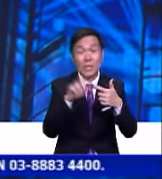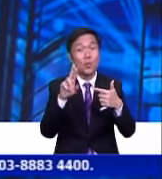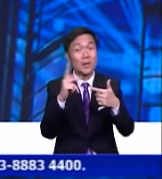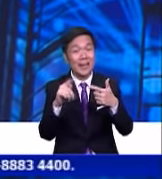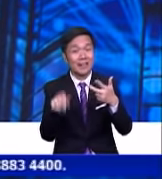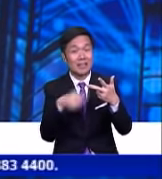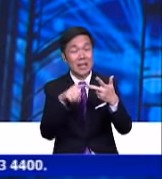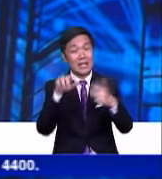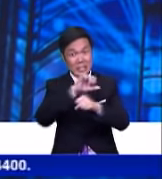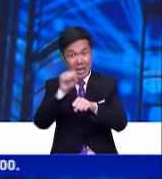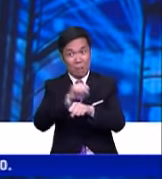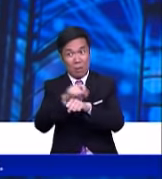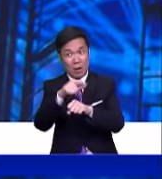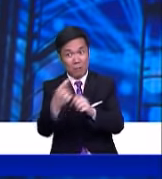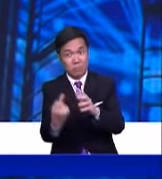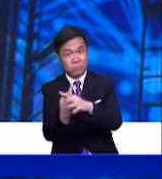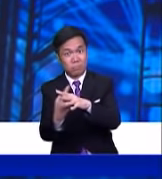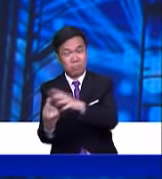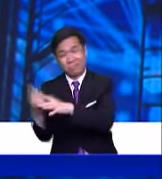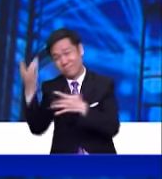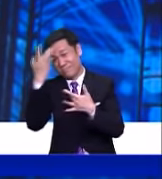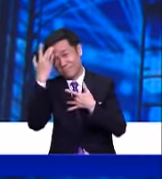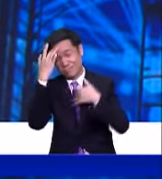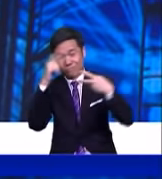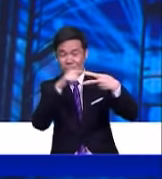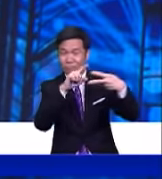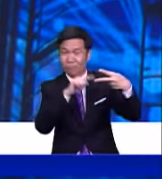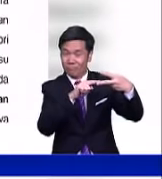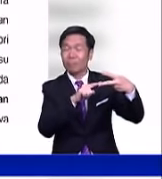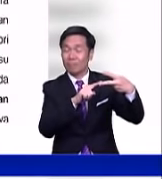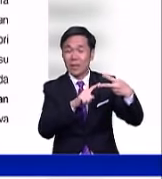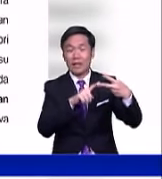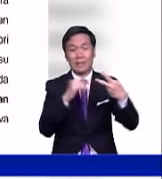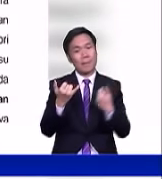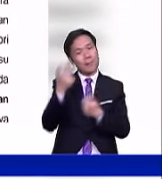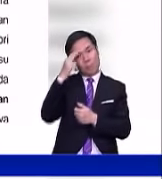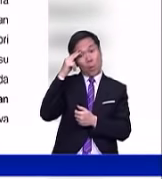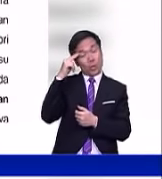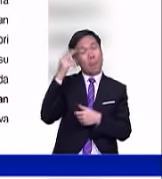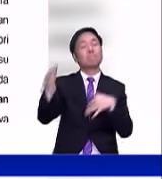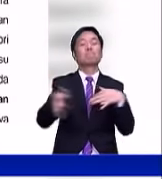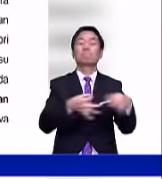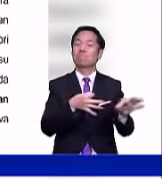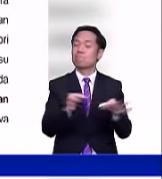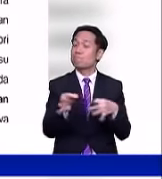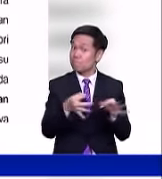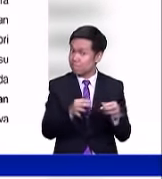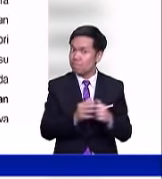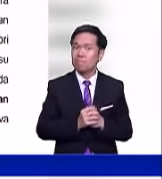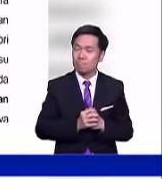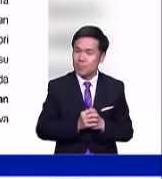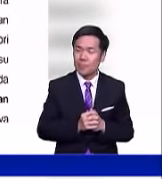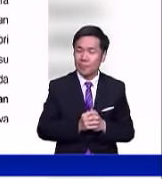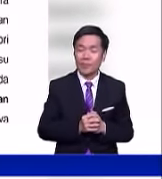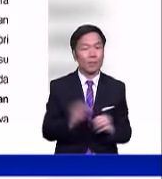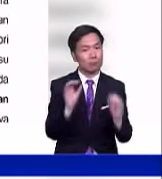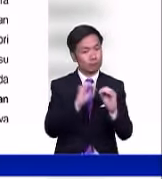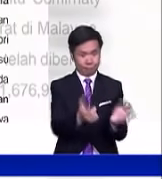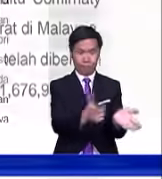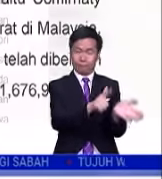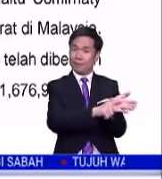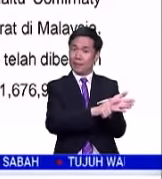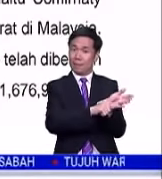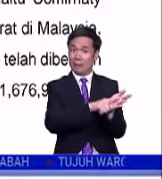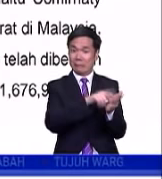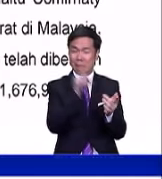United Kingdom dan Singapura baru-baru ini. Kenyataan Ketua Pengarah Kesihatan Tan Sri Dr. Nur Hisham Abdullah memaklumkan tiada laporan